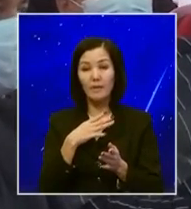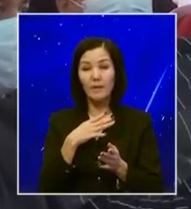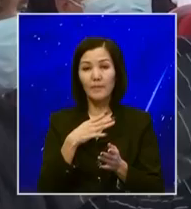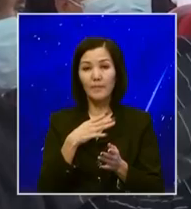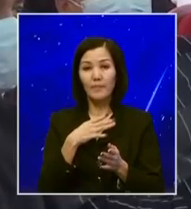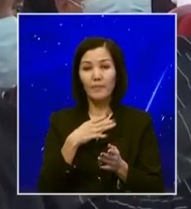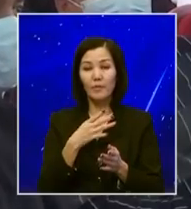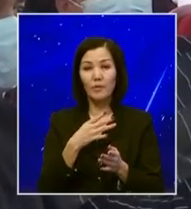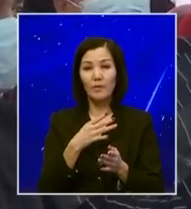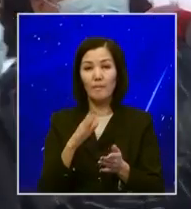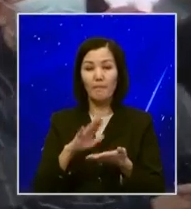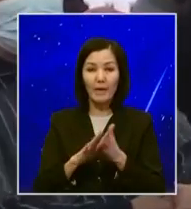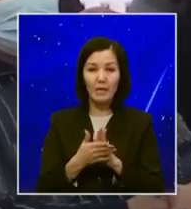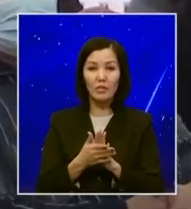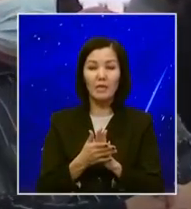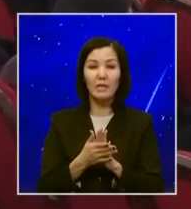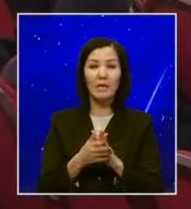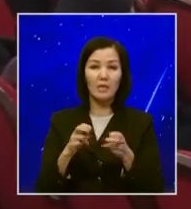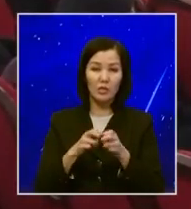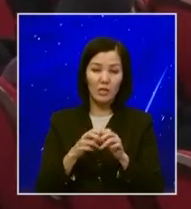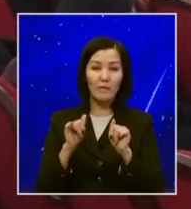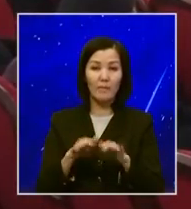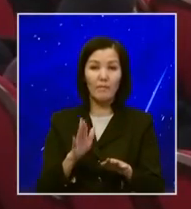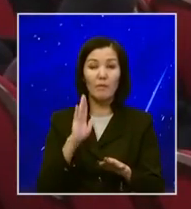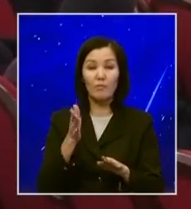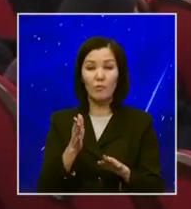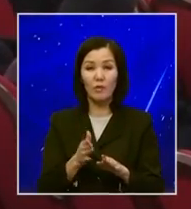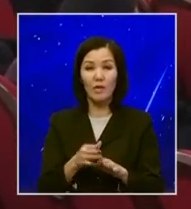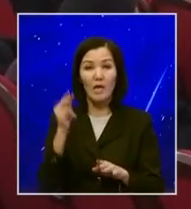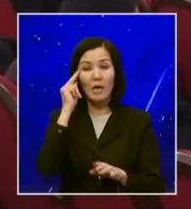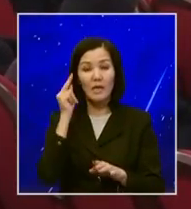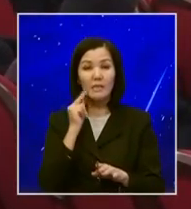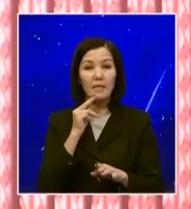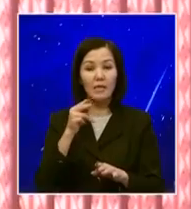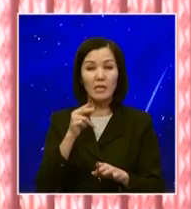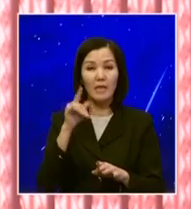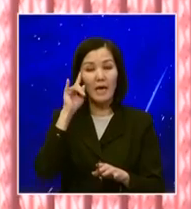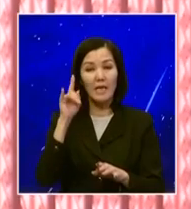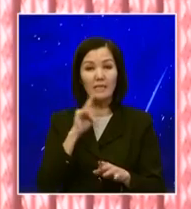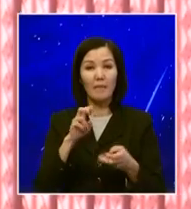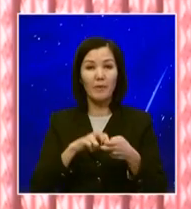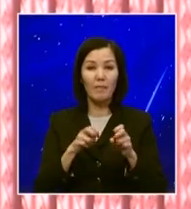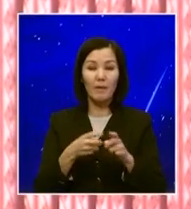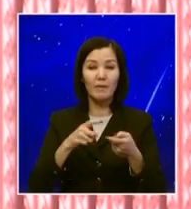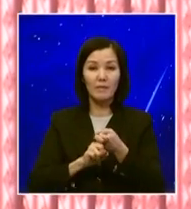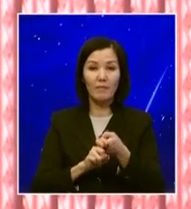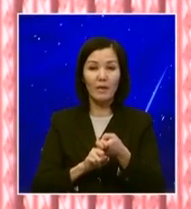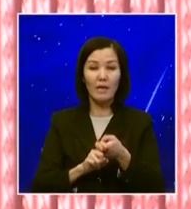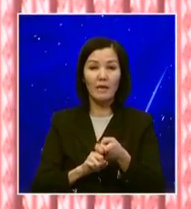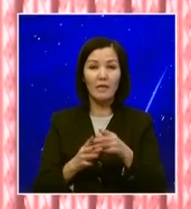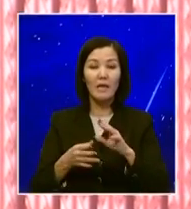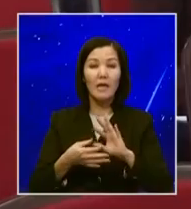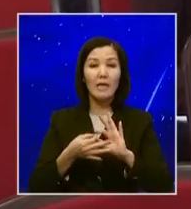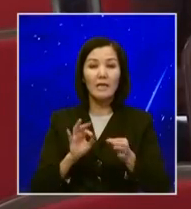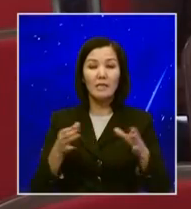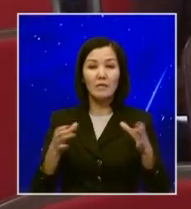жағымызда, өзіміз тарапымызда барлық жағдайды қарап қойдық. Жалпы облыста Қазақ-Қытай шекарасындағы байланыс мәселесі бойынша өңірде интенсивті топ